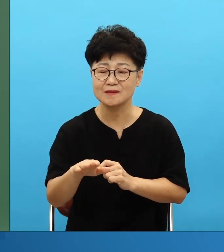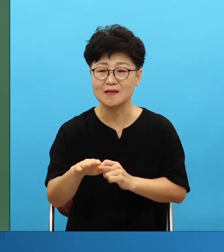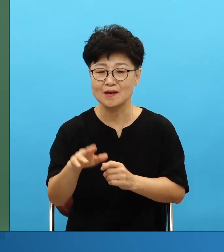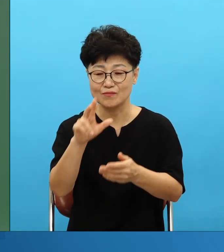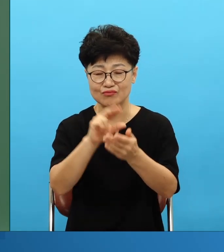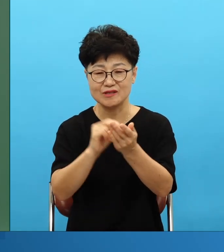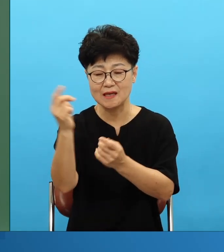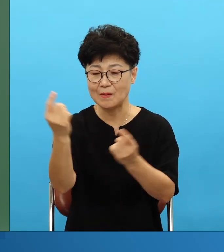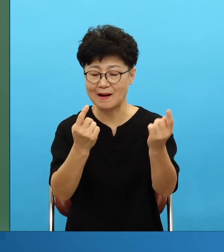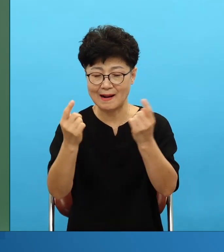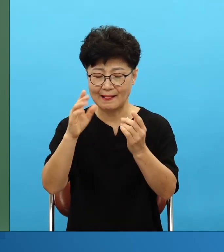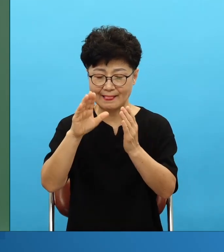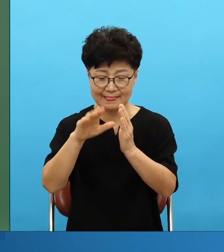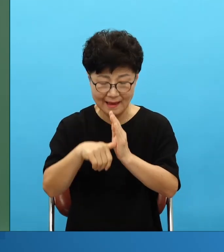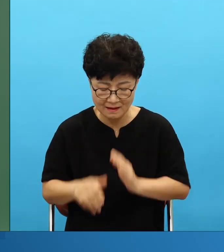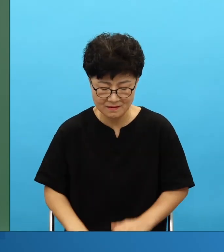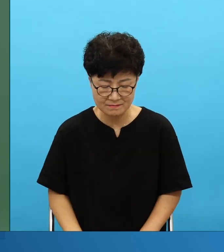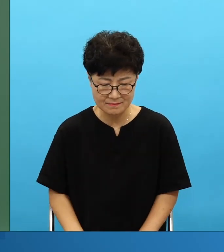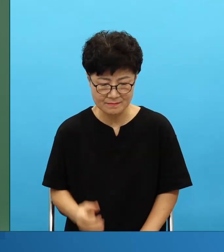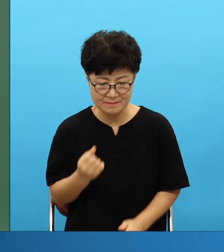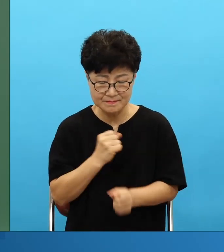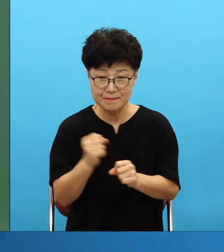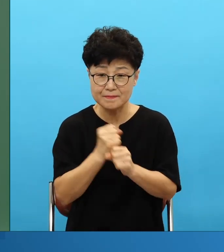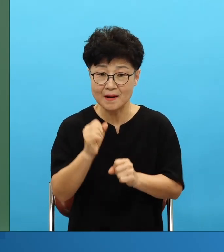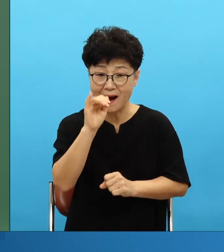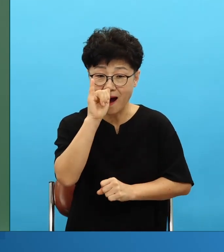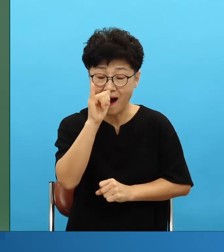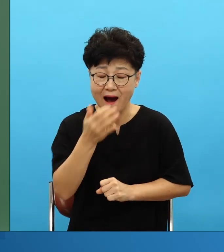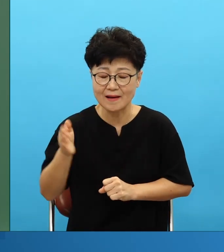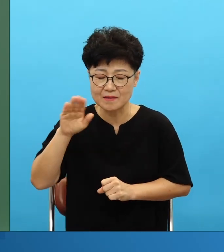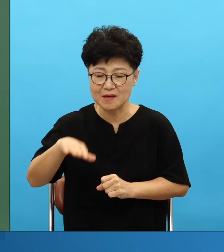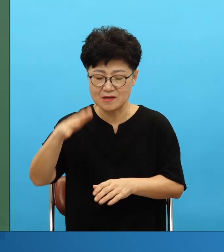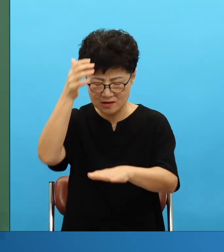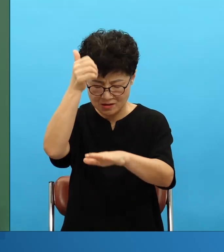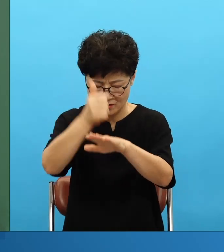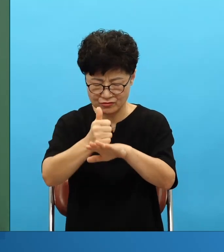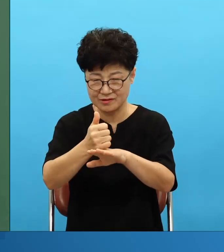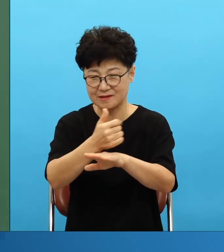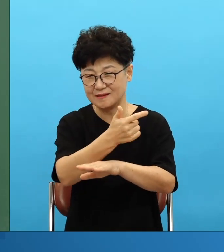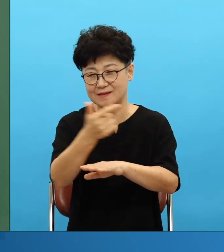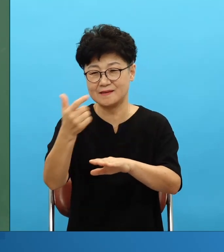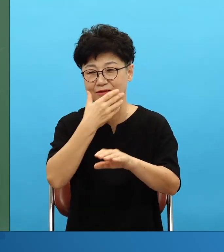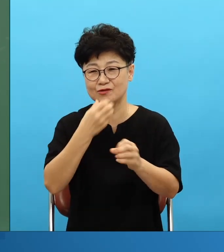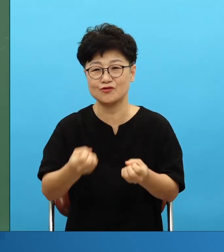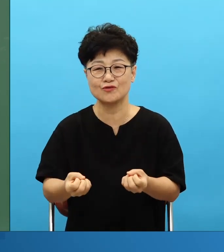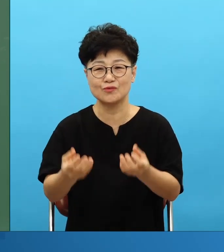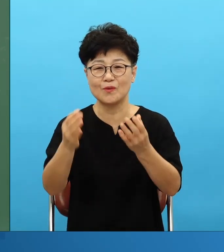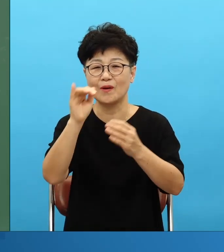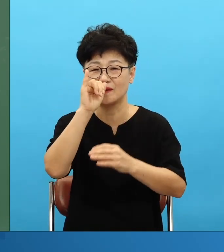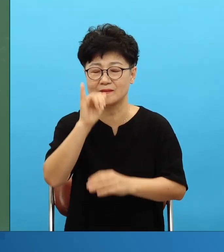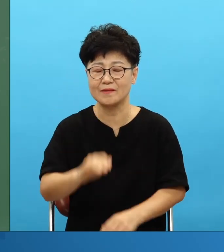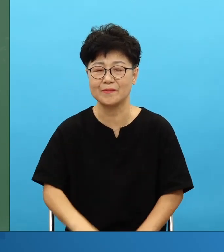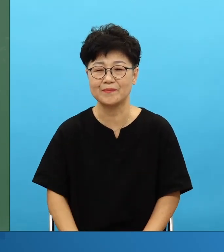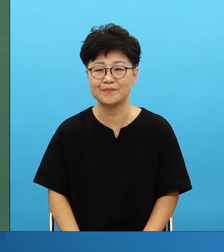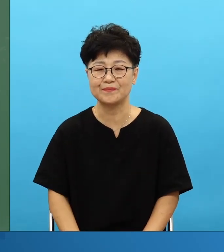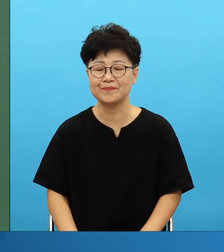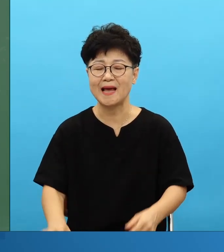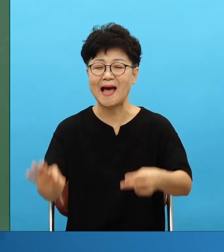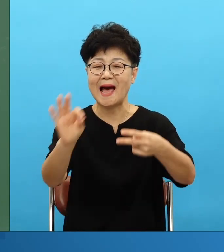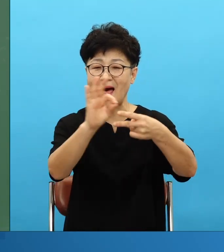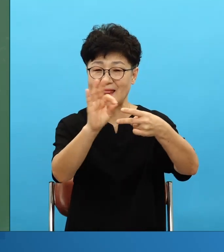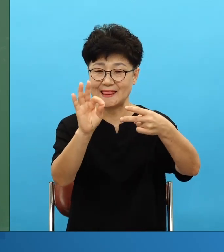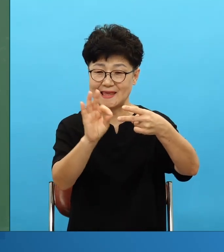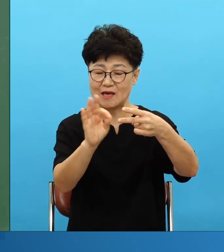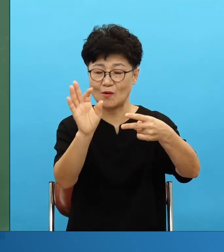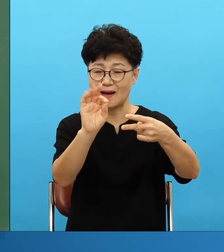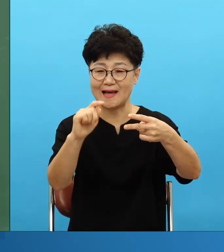problem has arose. 엄청난 축복이 일어났는데 No, 그것 it's a 때문에 역사를 tremendous blessing. It was because of that that the works arose. 그게 안디옥 교회입니까? That was the Antioch